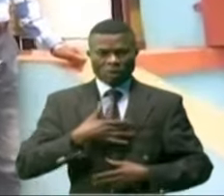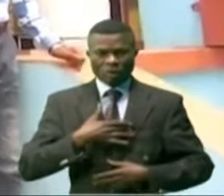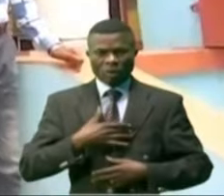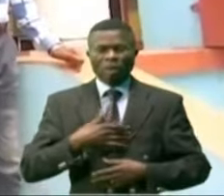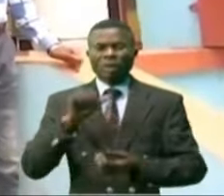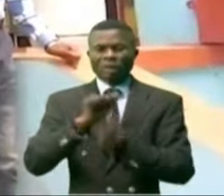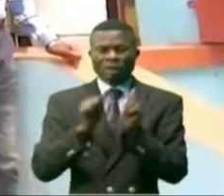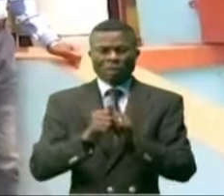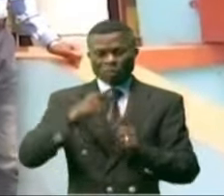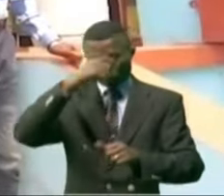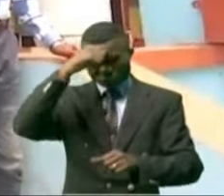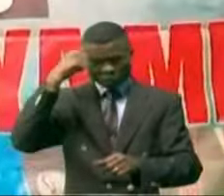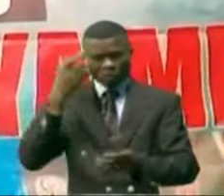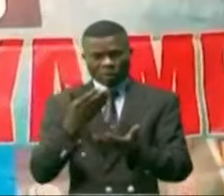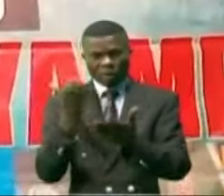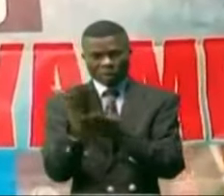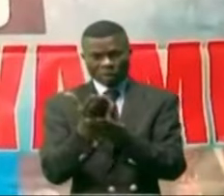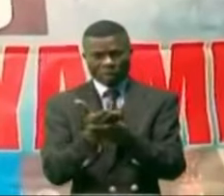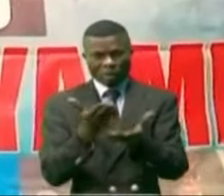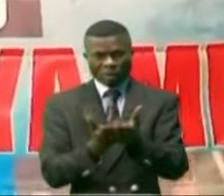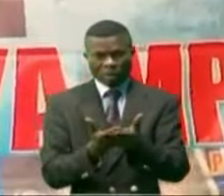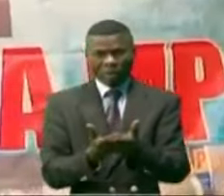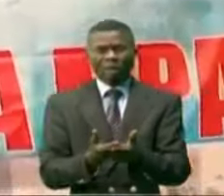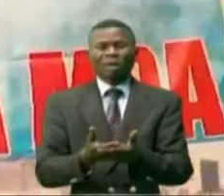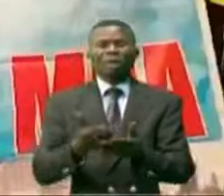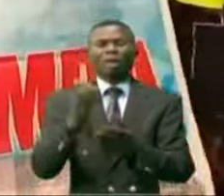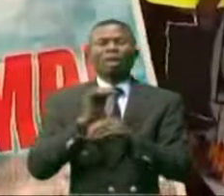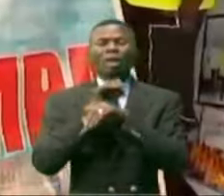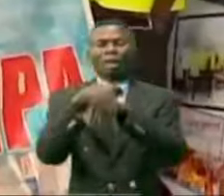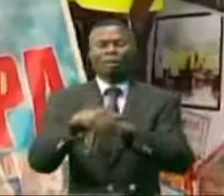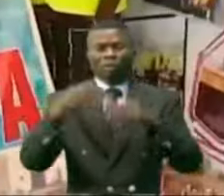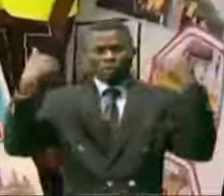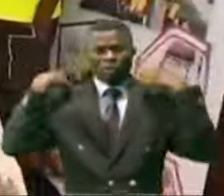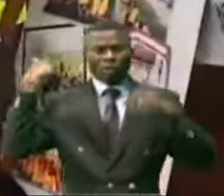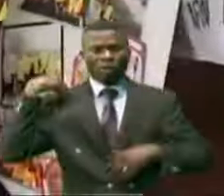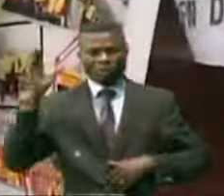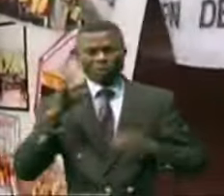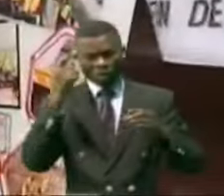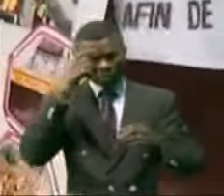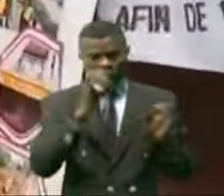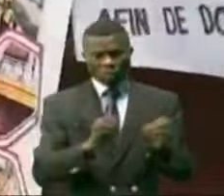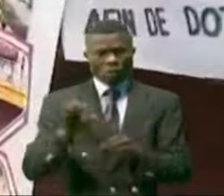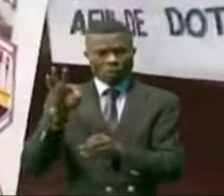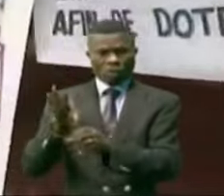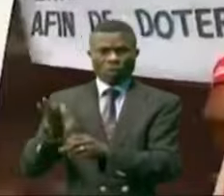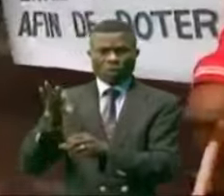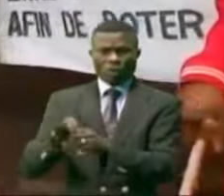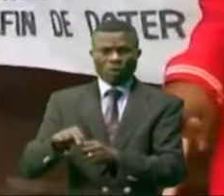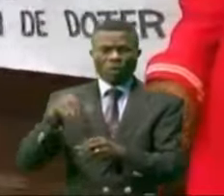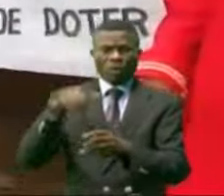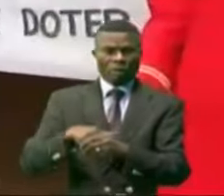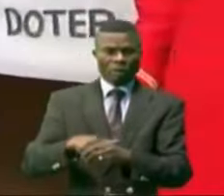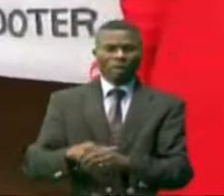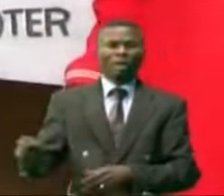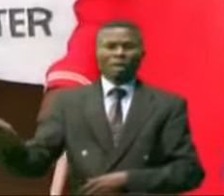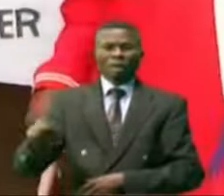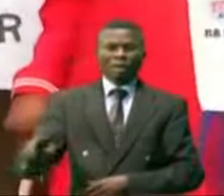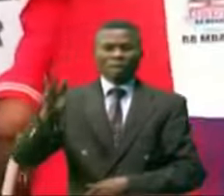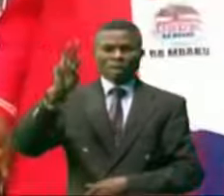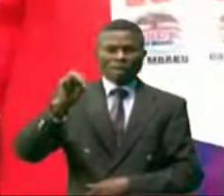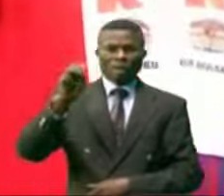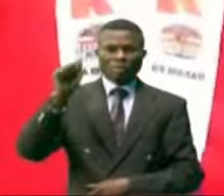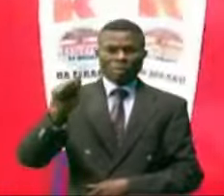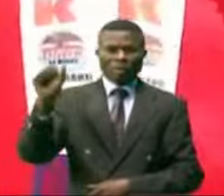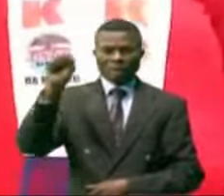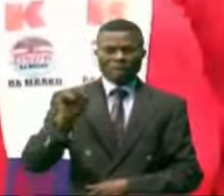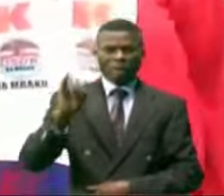doléances contenues dans ces documents, l'implication du chef de l'État pour l'organisation des élections dans les territoires de Massimanimba